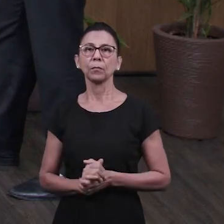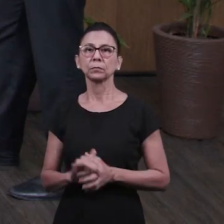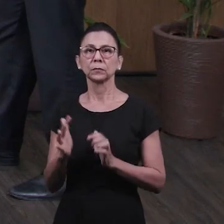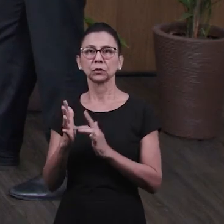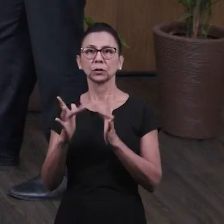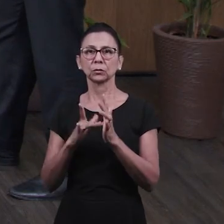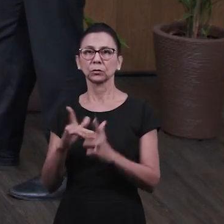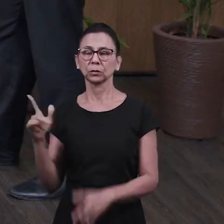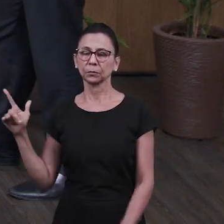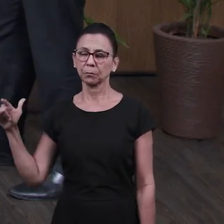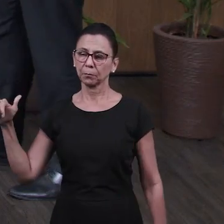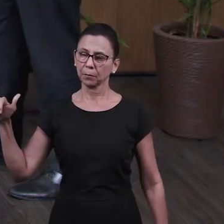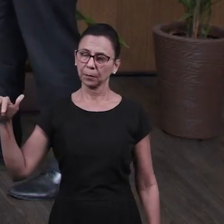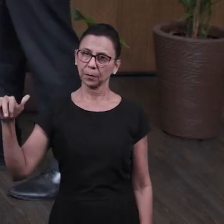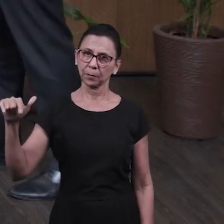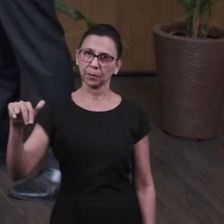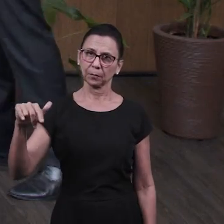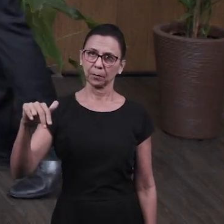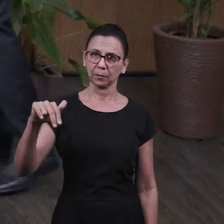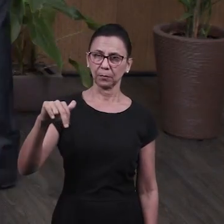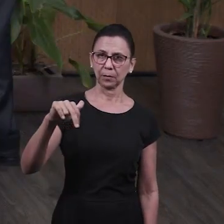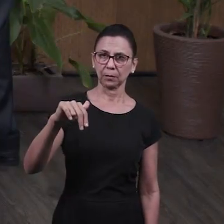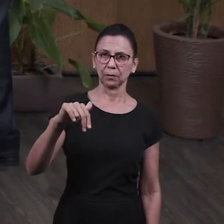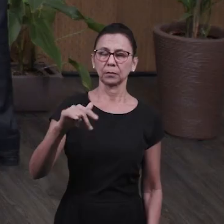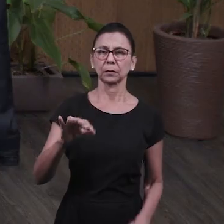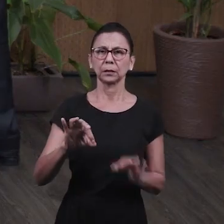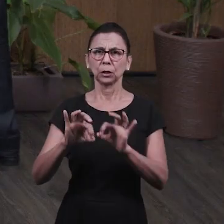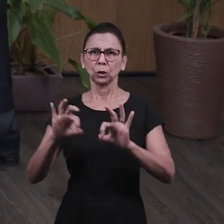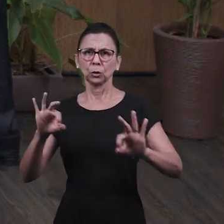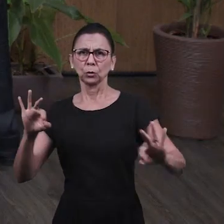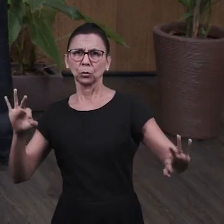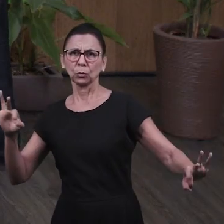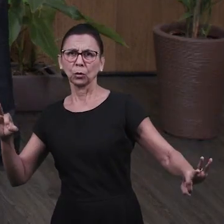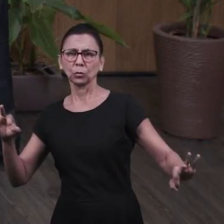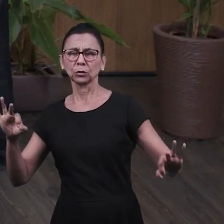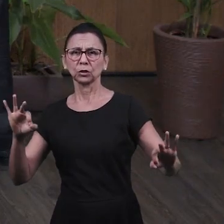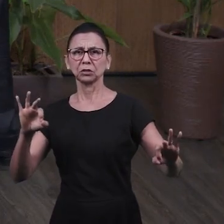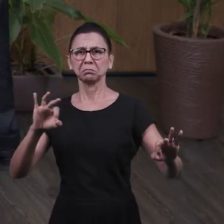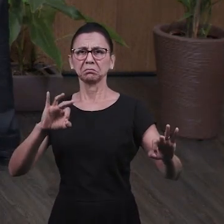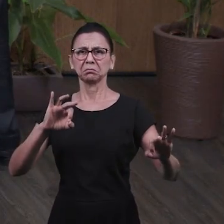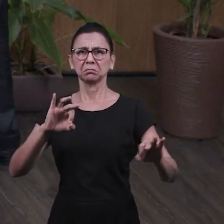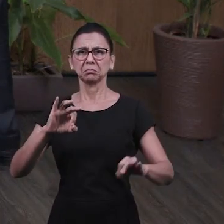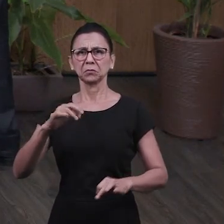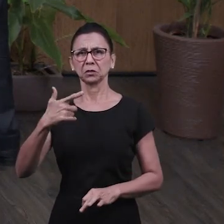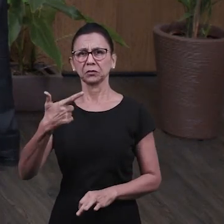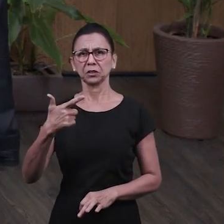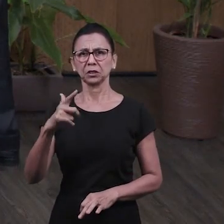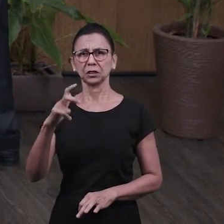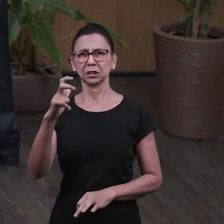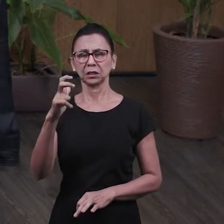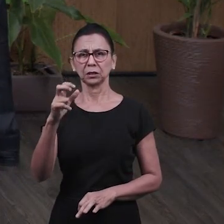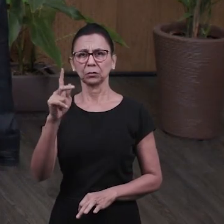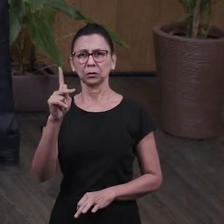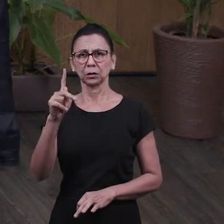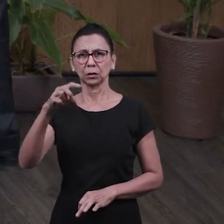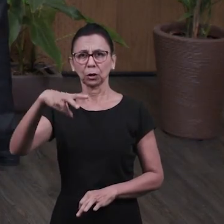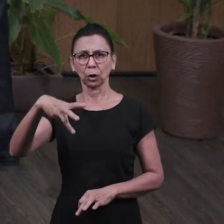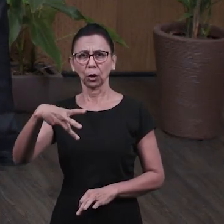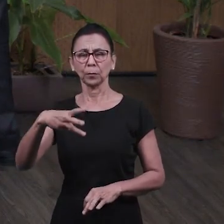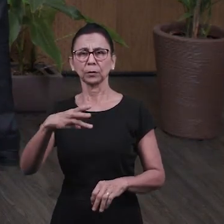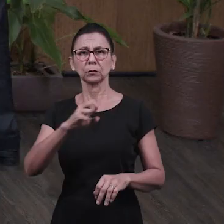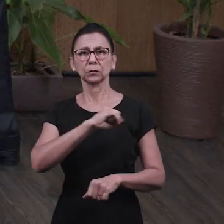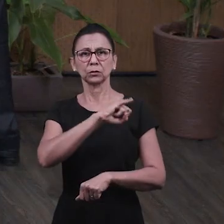de Jéricho, où Jésus est passé. Et regardez, la distance de Jérusalem, de